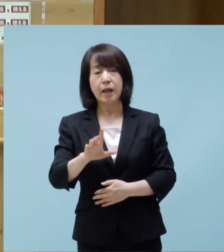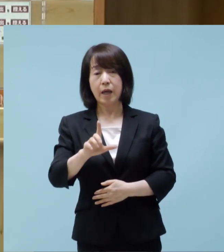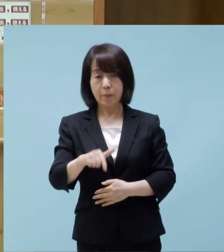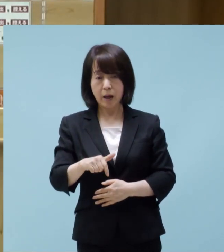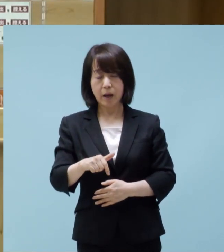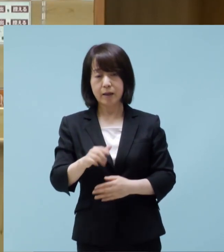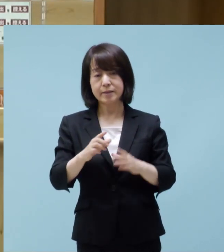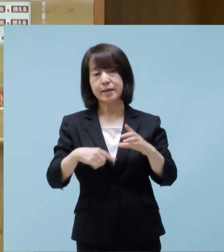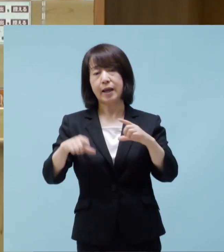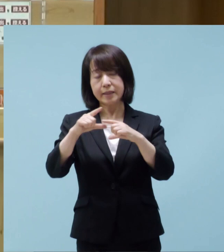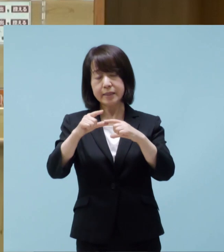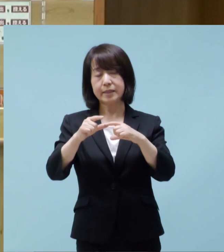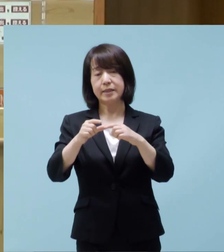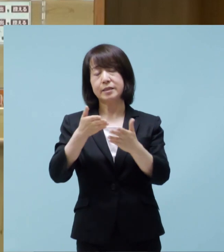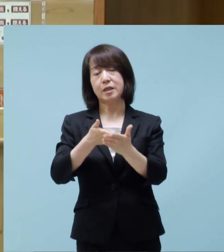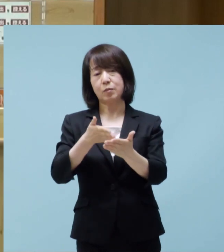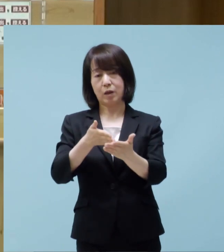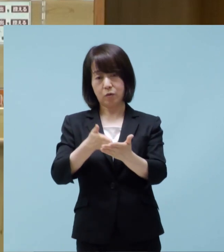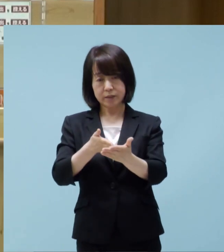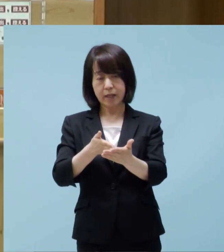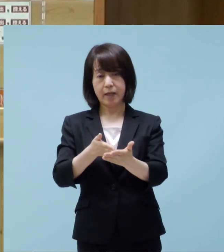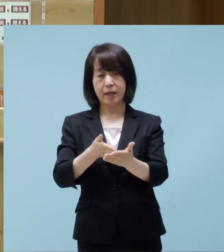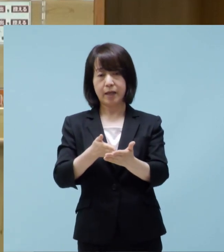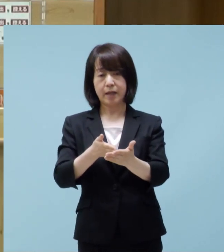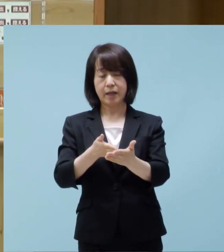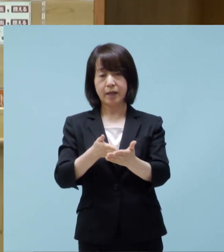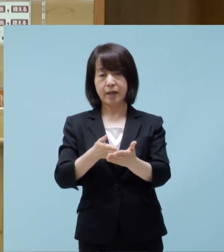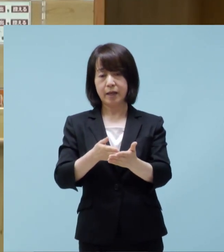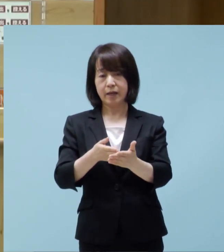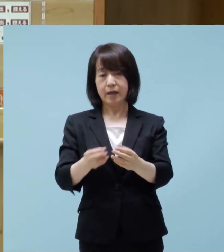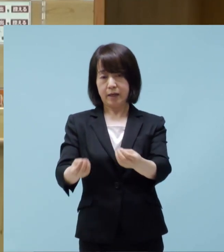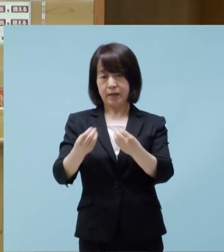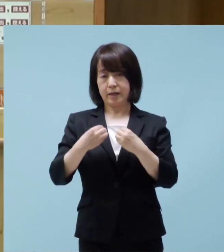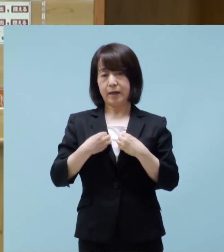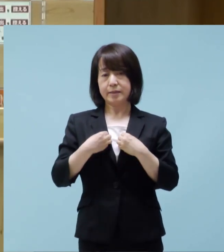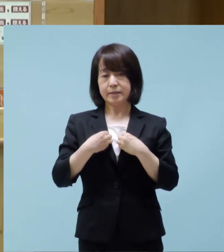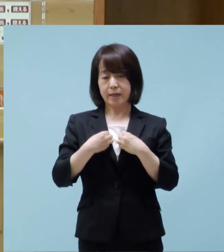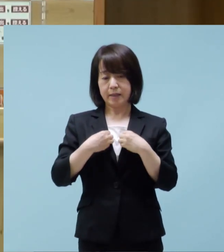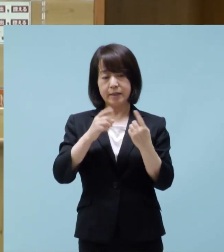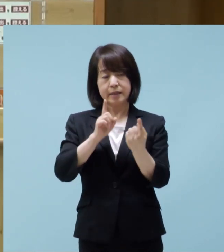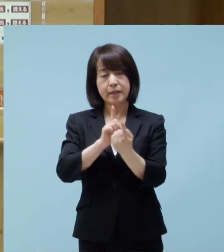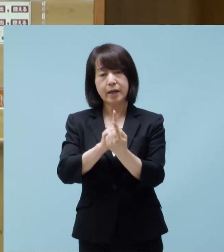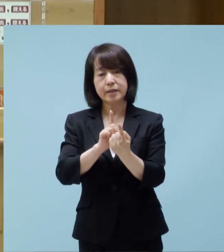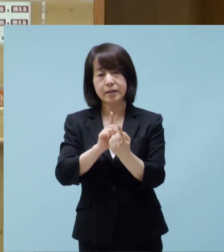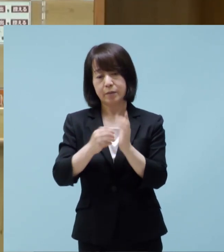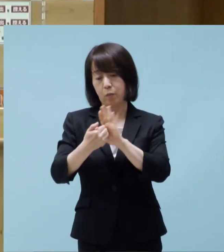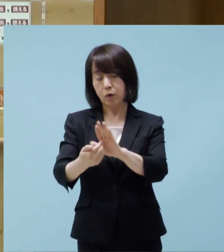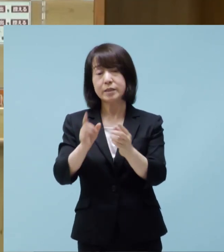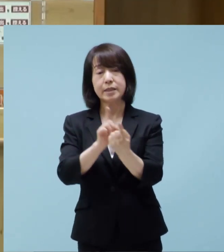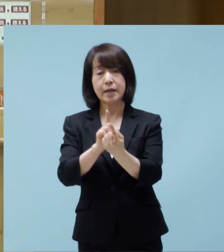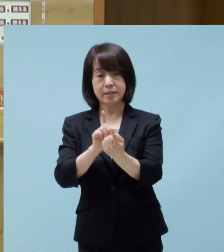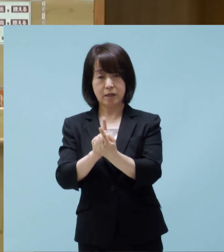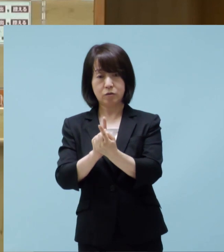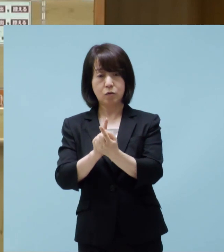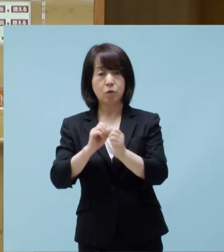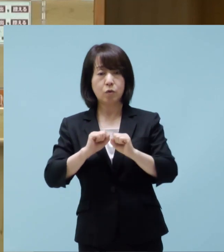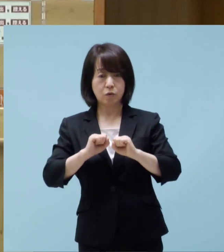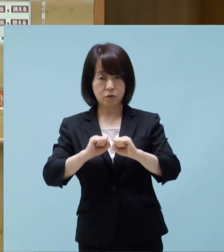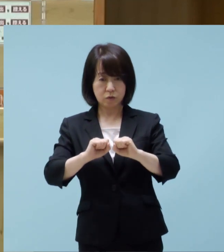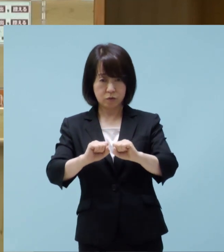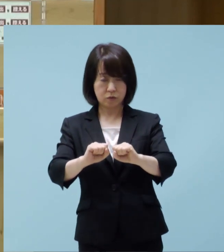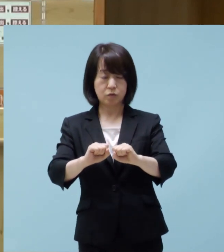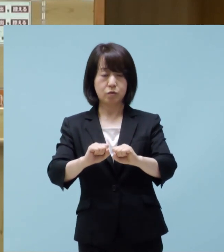より感染対策をこう、まあ、講じていくっていうか、まあ、そういった中でやっていく話なんだと思うんです